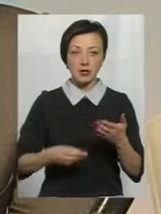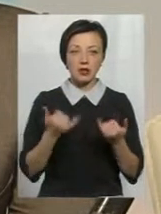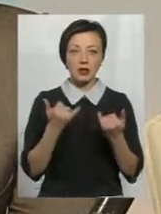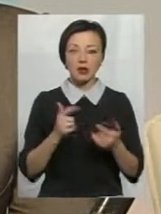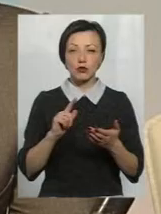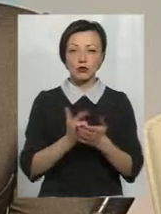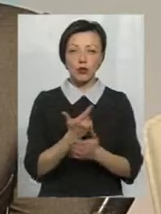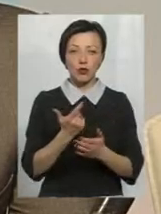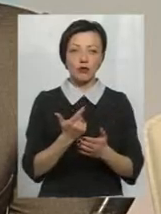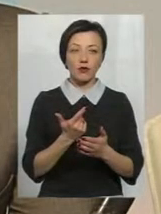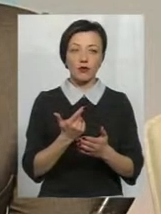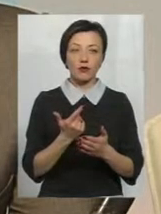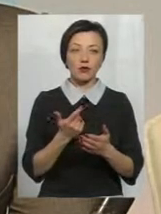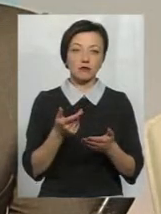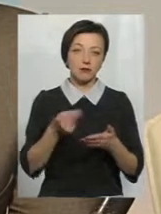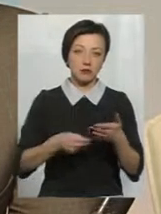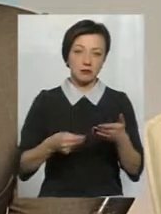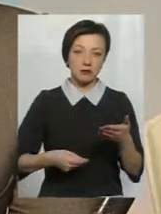знову набирає голосів.